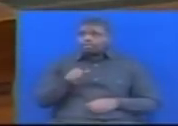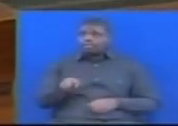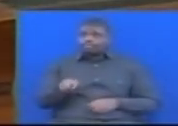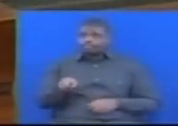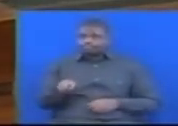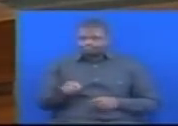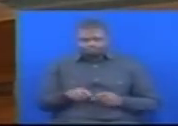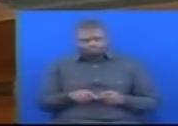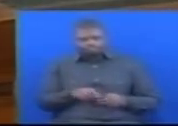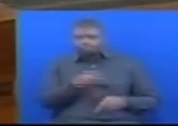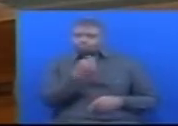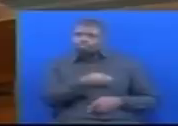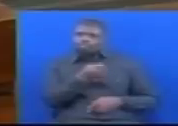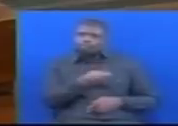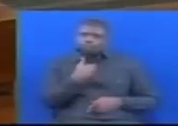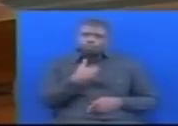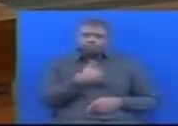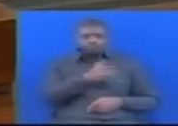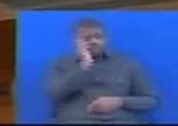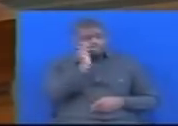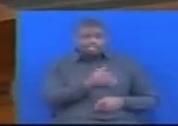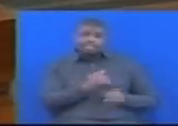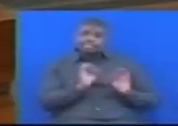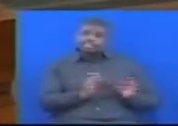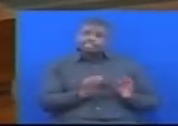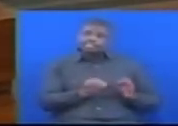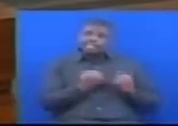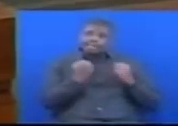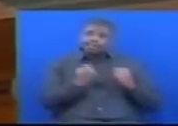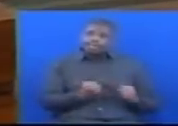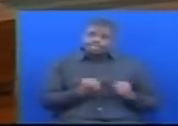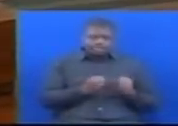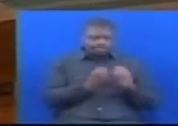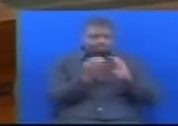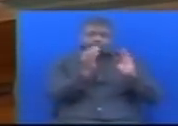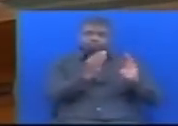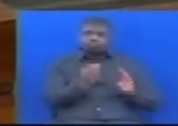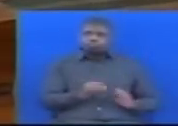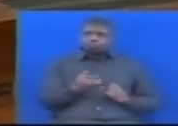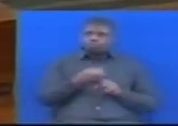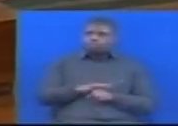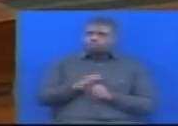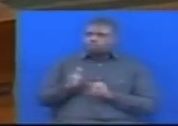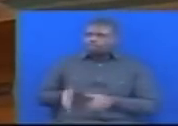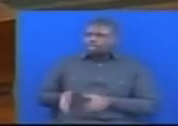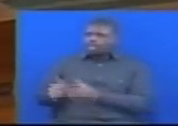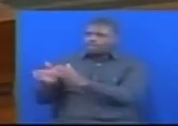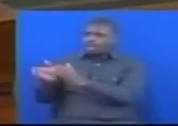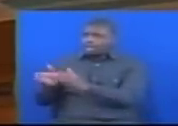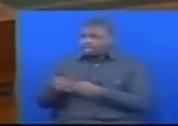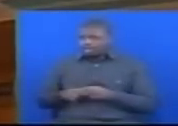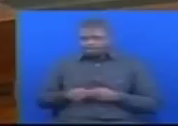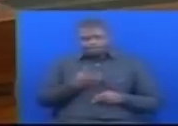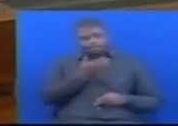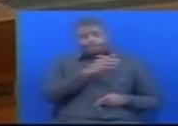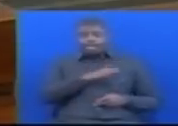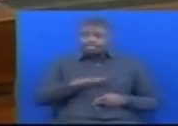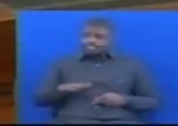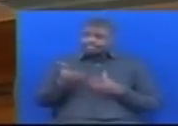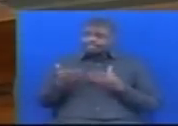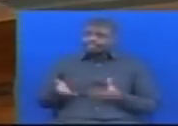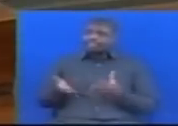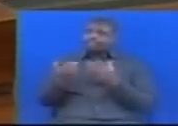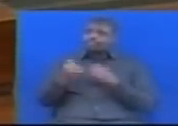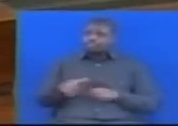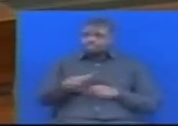vile niipongeze serikali kwa jinsi ambavyo imeendelea kuimarisha miundombinu ya barabara na maji ambayo sasa